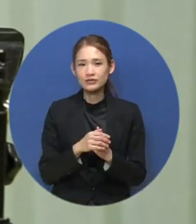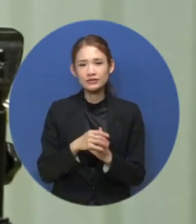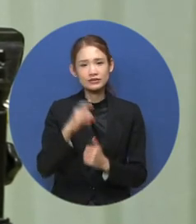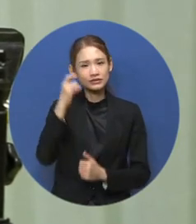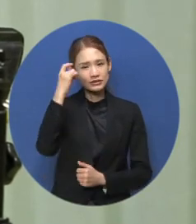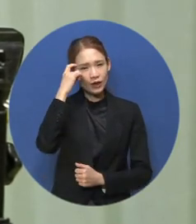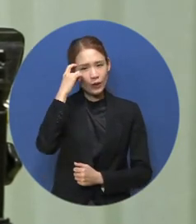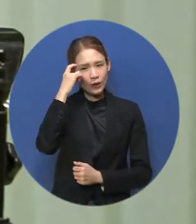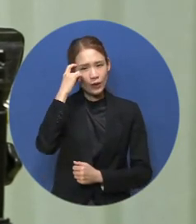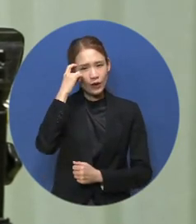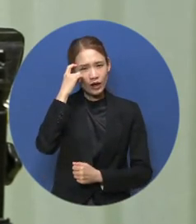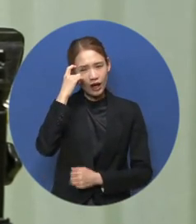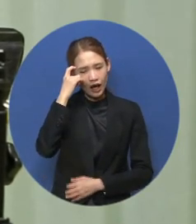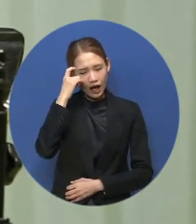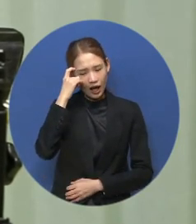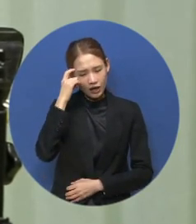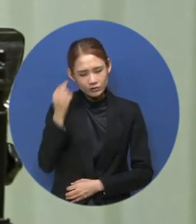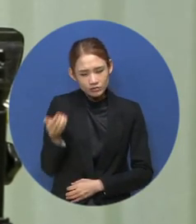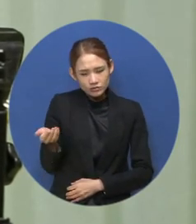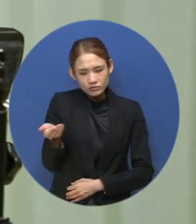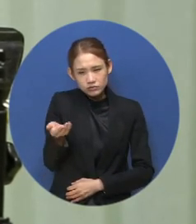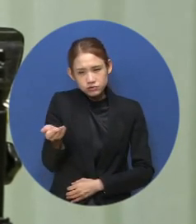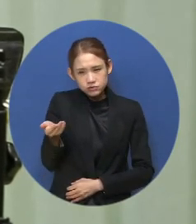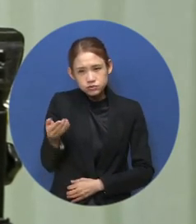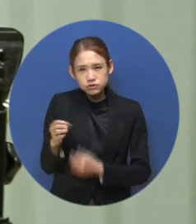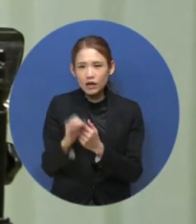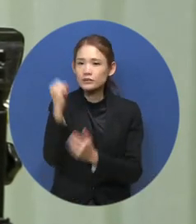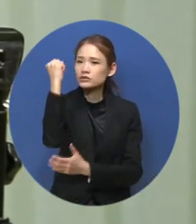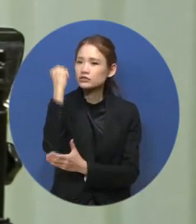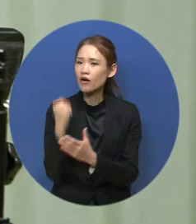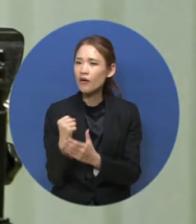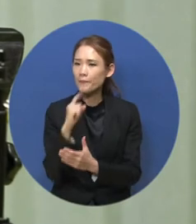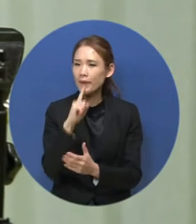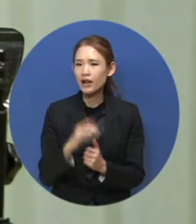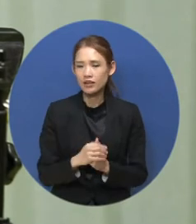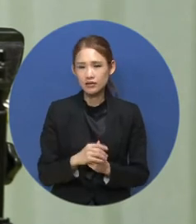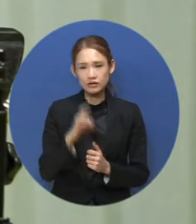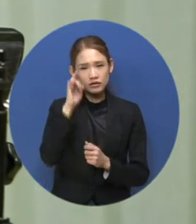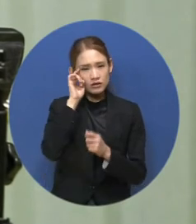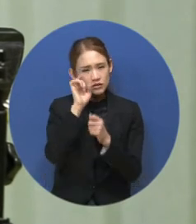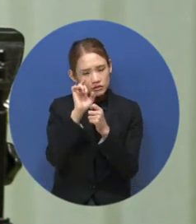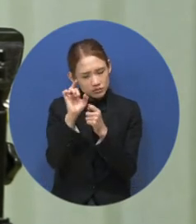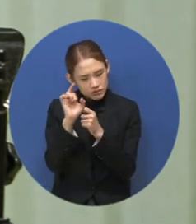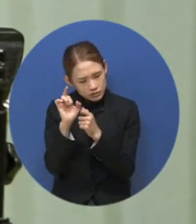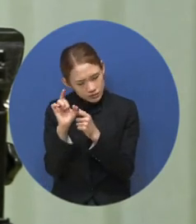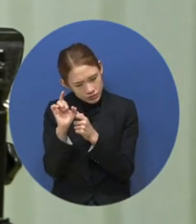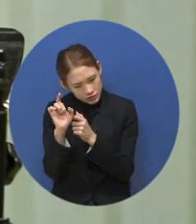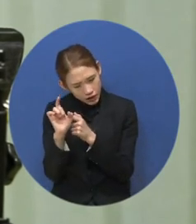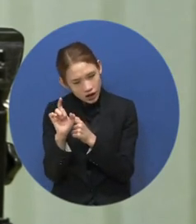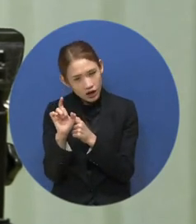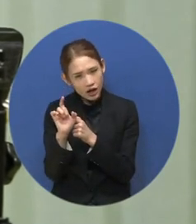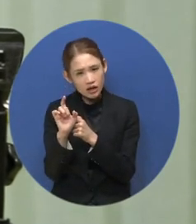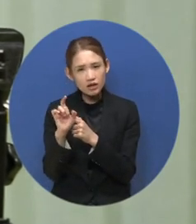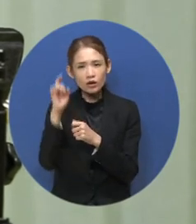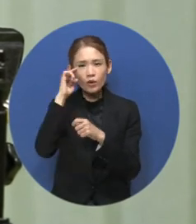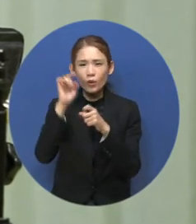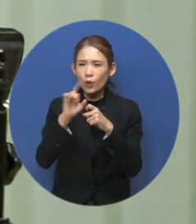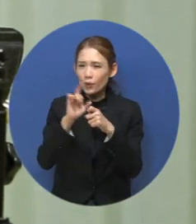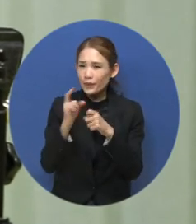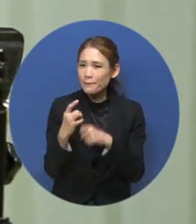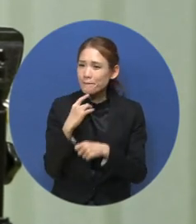생각도 고이면 썩는다라는 말을 제가 좋아해요. 우리가 고민하면은 그 고민들로 모든 게 해결될 수는